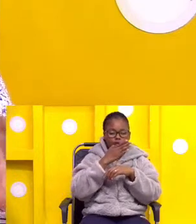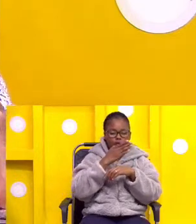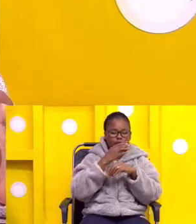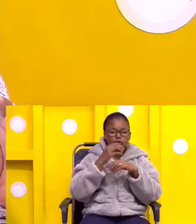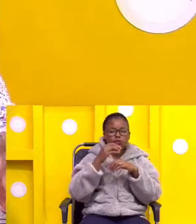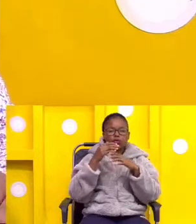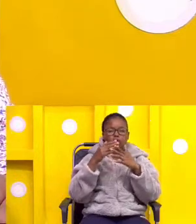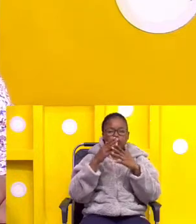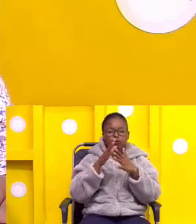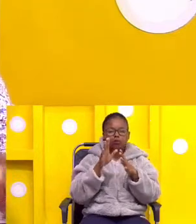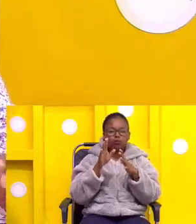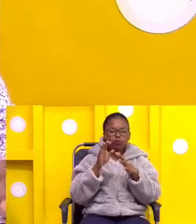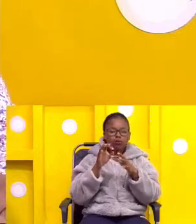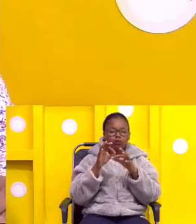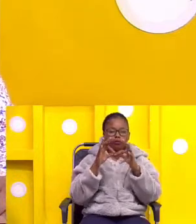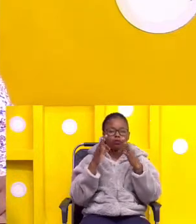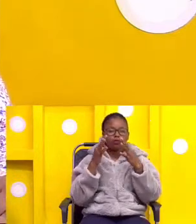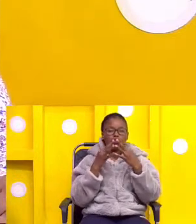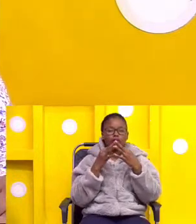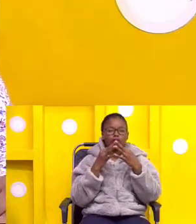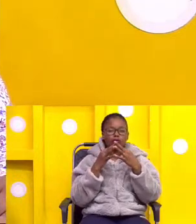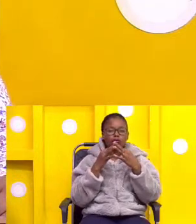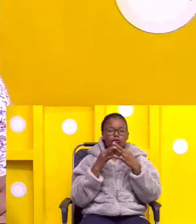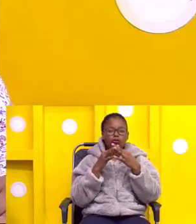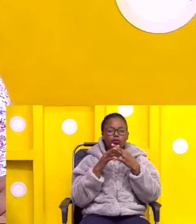Niruga nojo ilo wa familia, nikyo diralu walia.